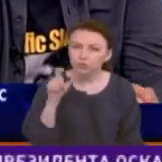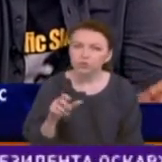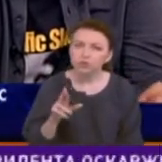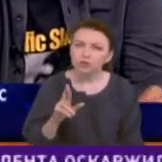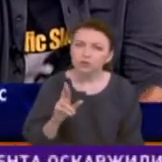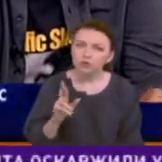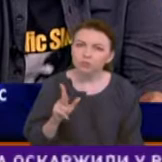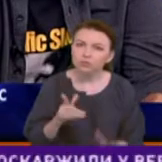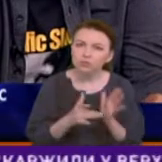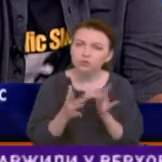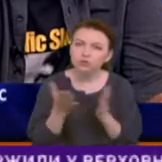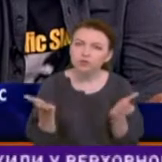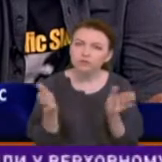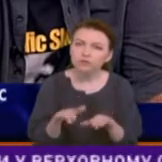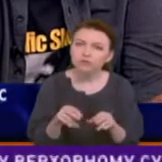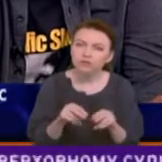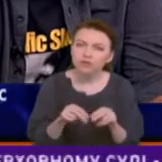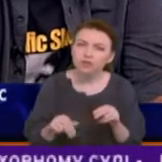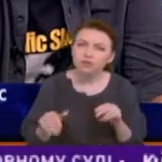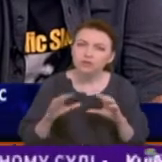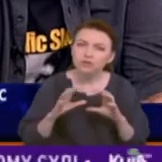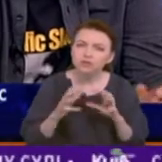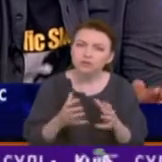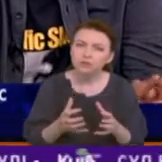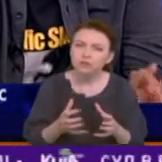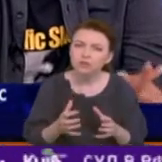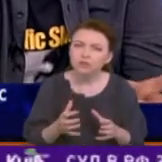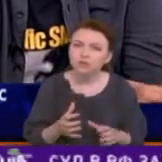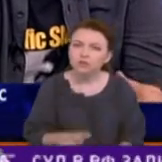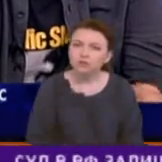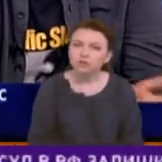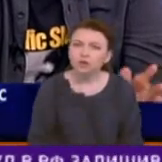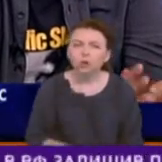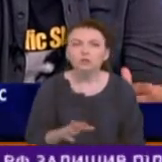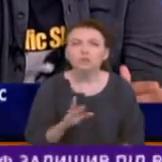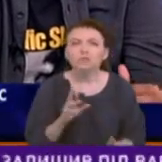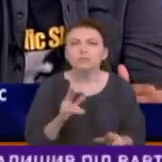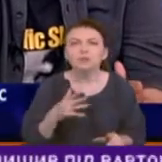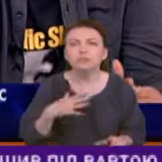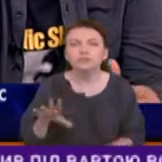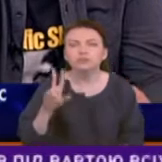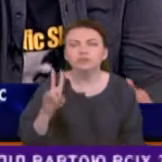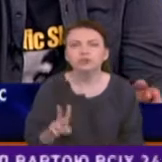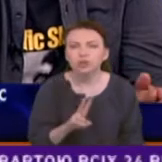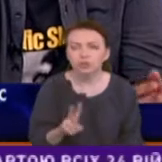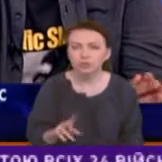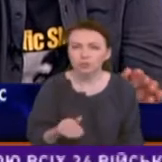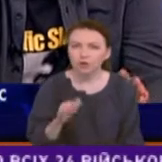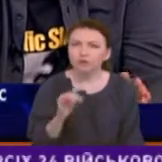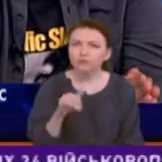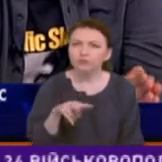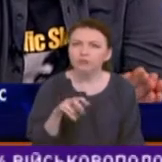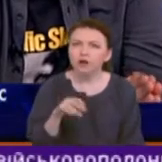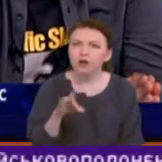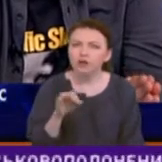Христос залишився на землі, то він не був би зараз навіть священником. А сам Філарет, він говорить,